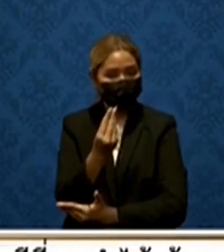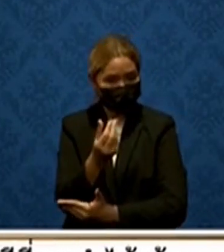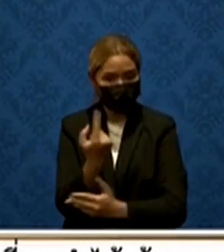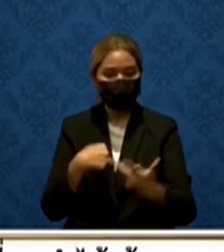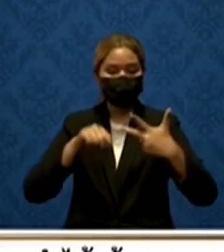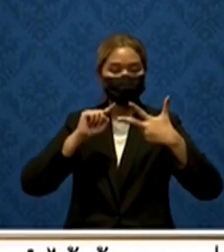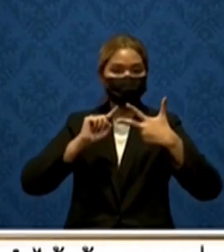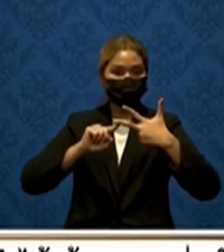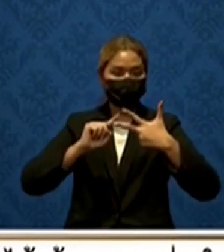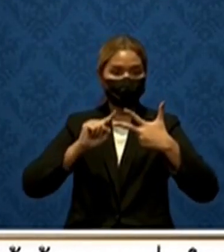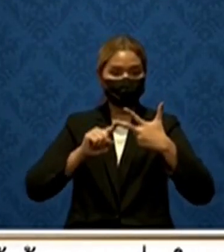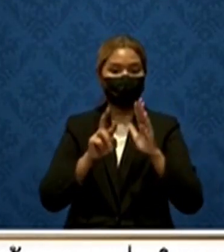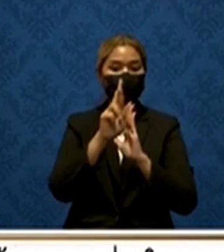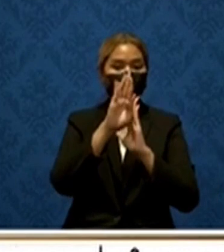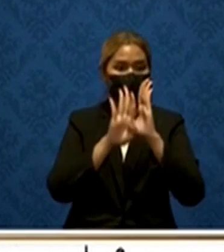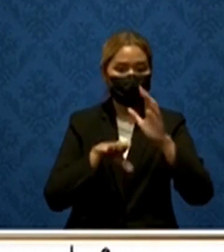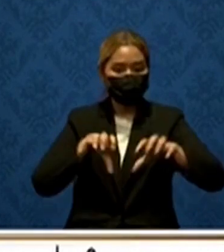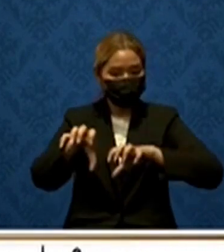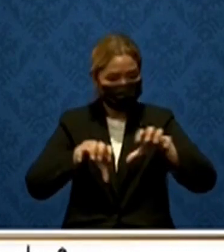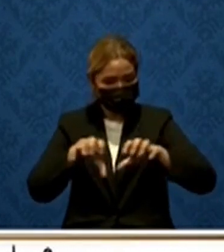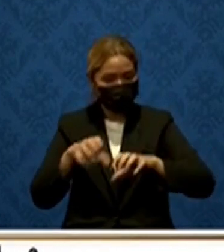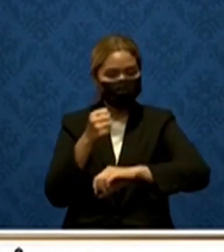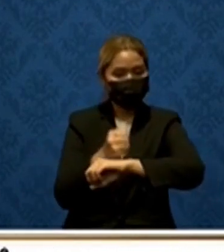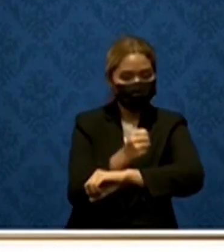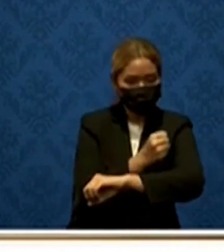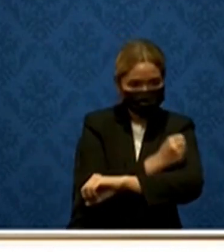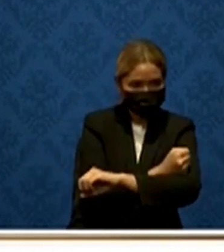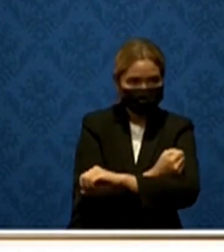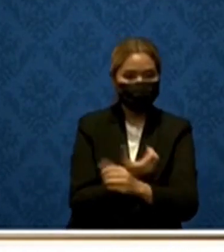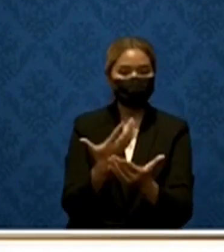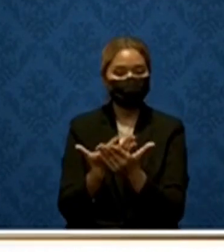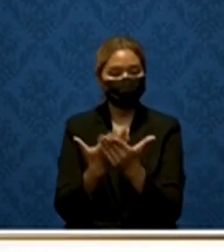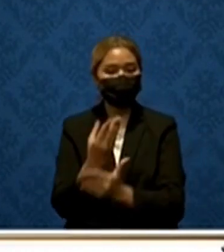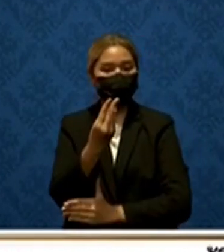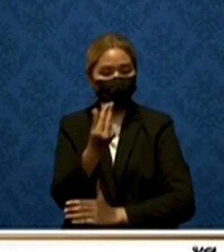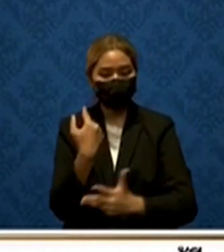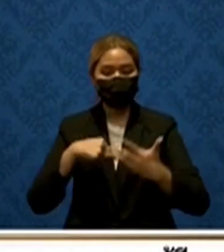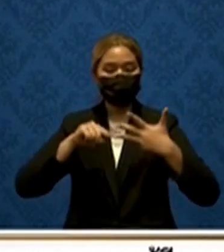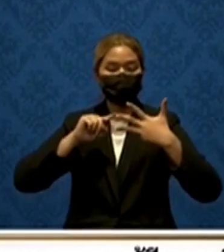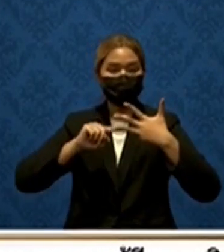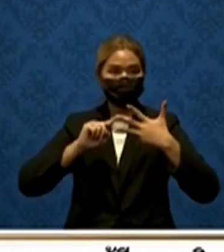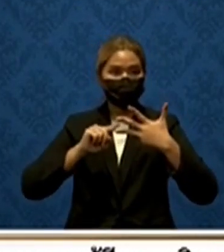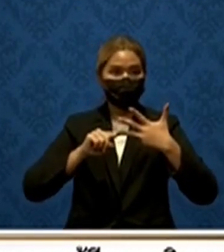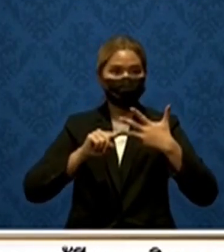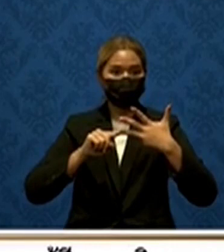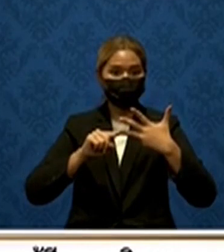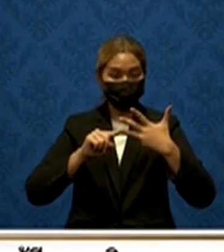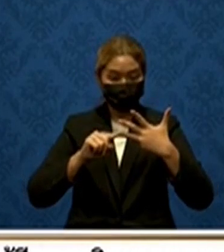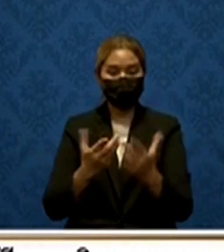3. ระบบบรหันจัดการแงงานข้าน้ำข้าไฟข้าการตลาดเท่าไรแล้วกสุดทายบวกกำไร